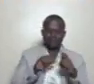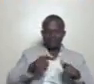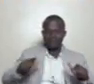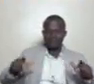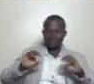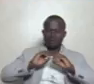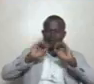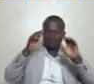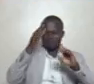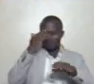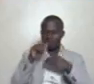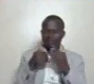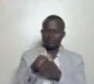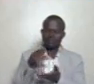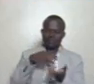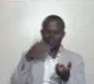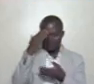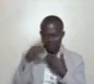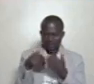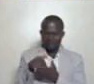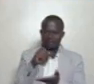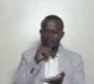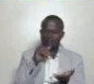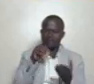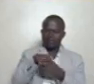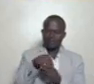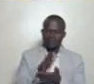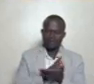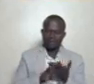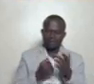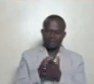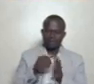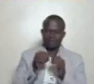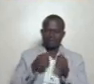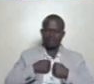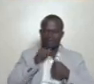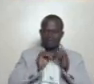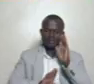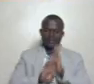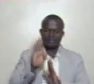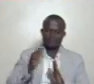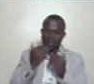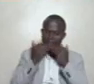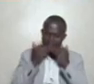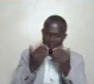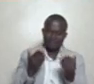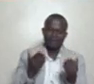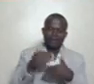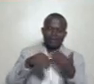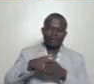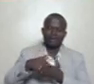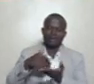beach volley aho kugira ngo bivange ko ni muri bimwe bituma abakinnyi b'u Rwanda badatera imbere bakabata no kwitwara neza muri